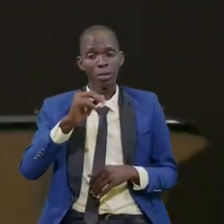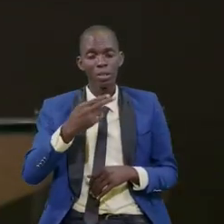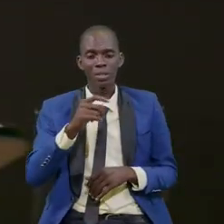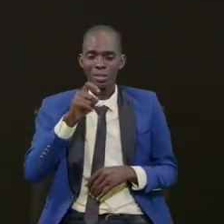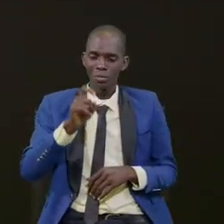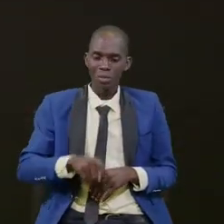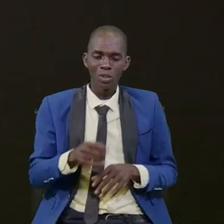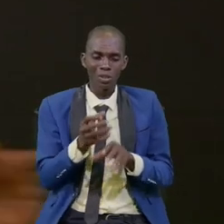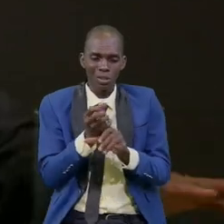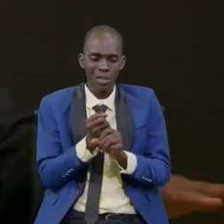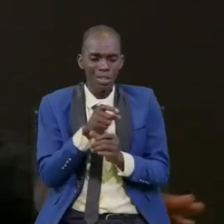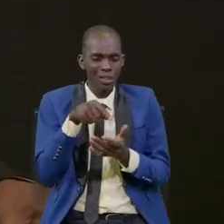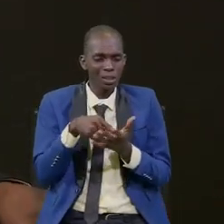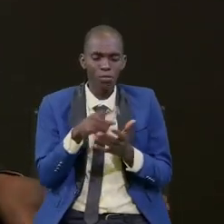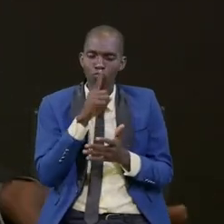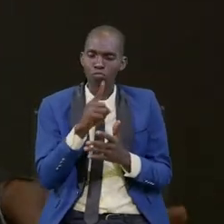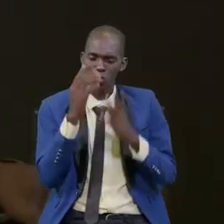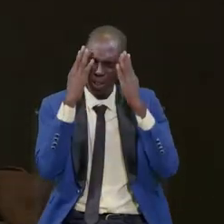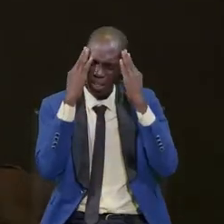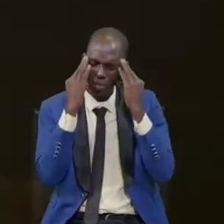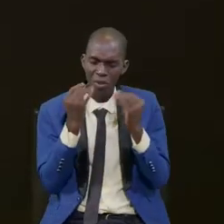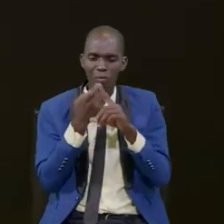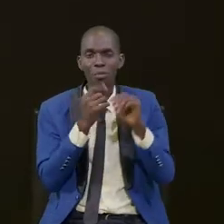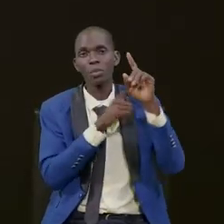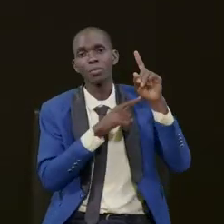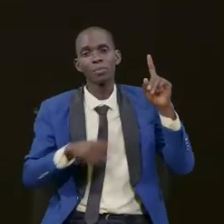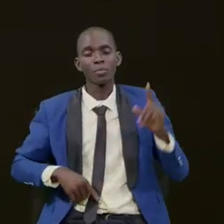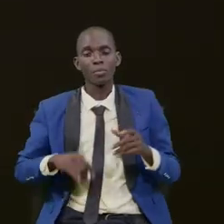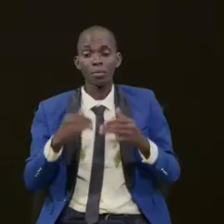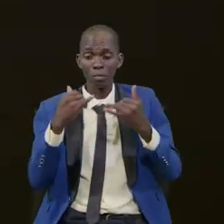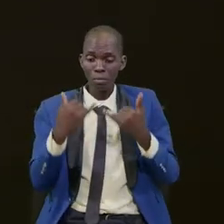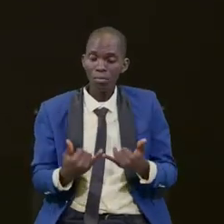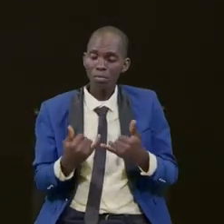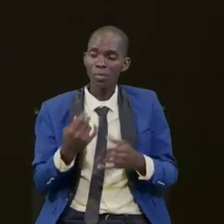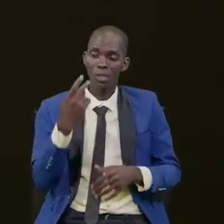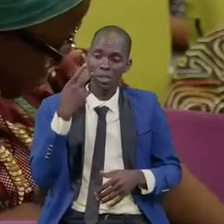cette expérience du Seigneur. Et que